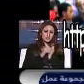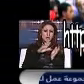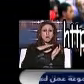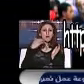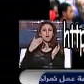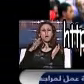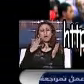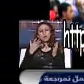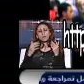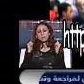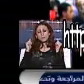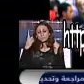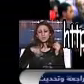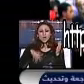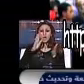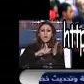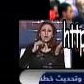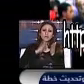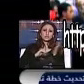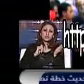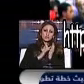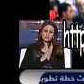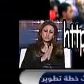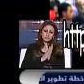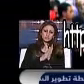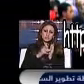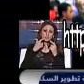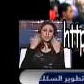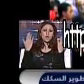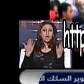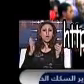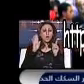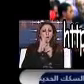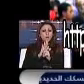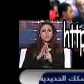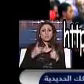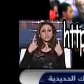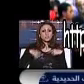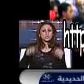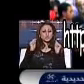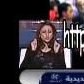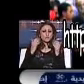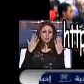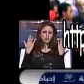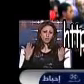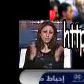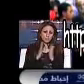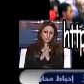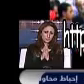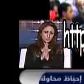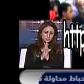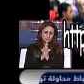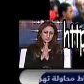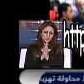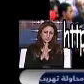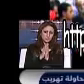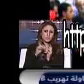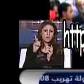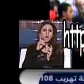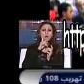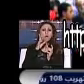والموت. يعني كلنا يعني بندعو ربنا يرفع عنه، ربنا يشفيه ويقوي